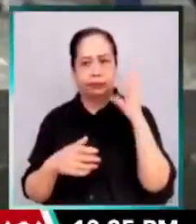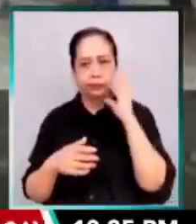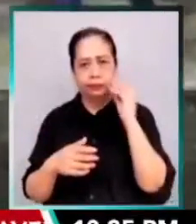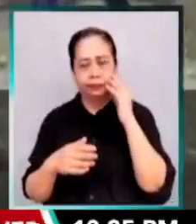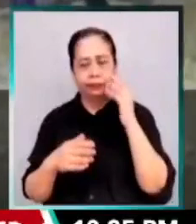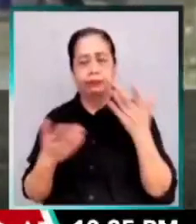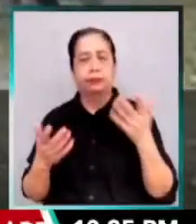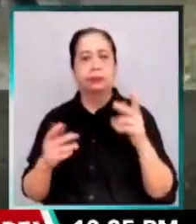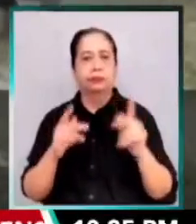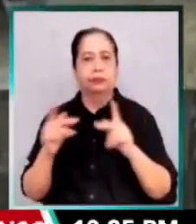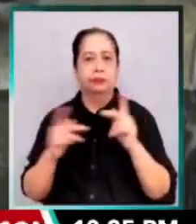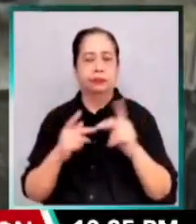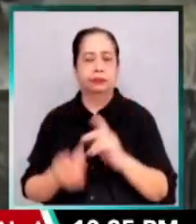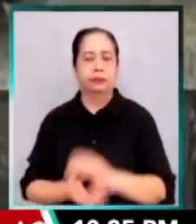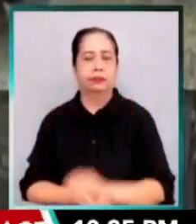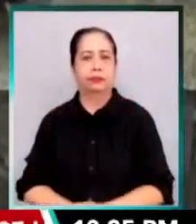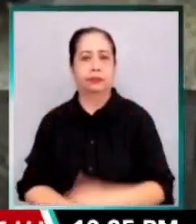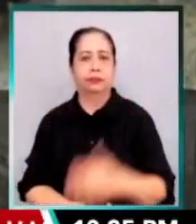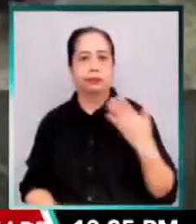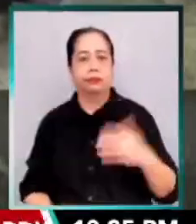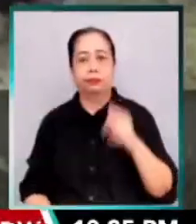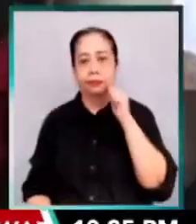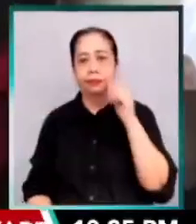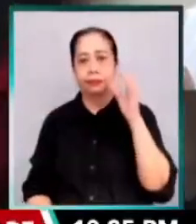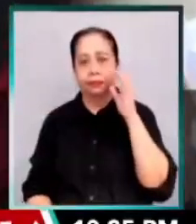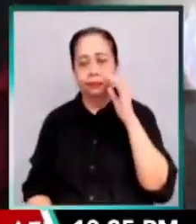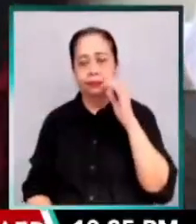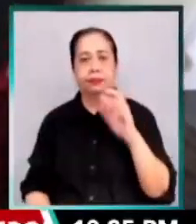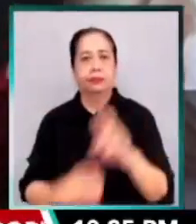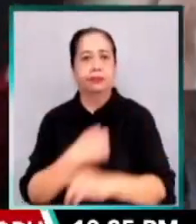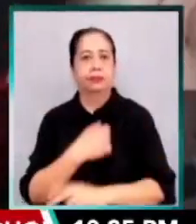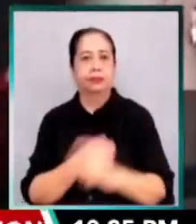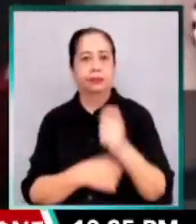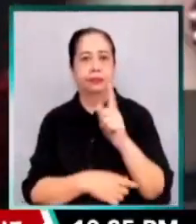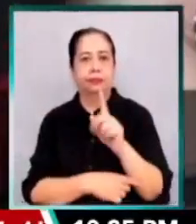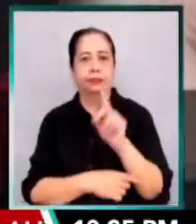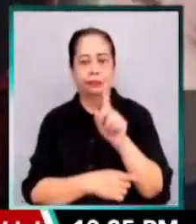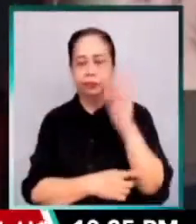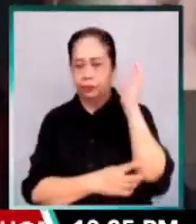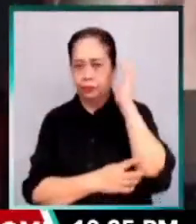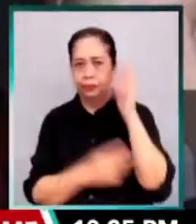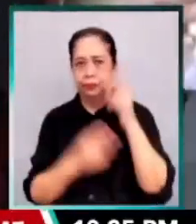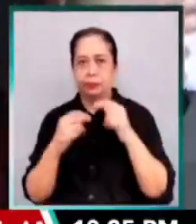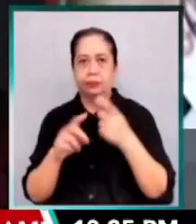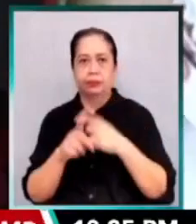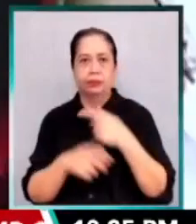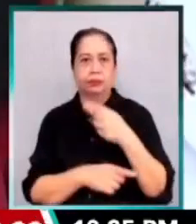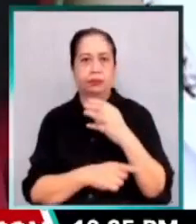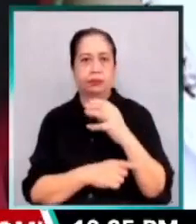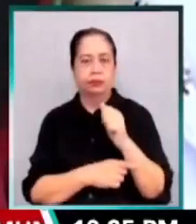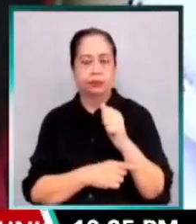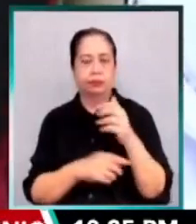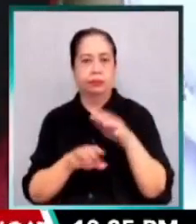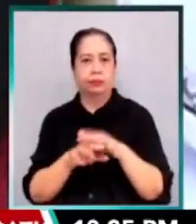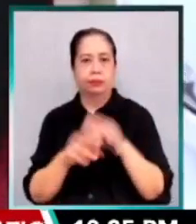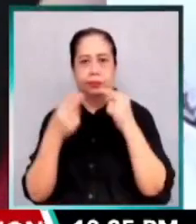Caballero ng GMA Regional TV 1 Mindanao, nagbabalita para sa GMA Integrated News.